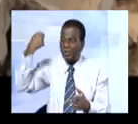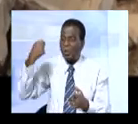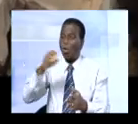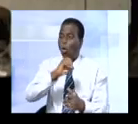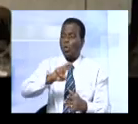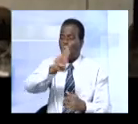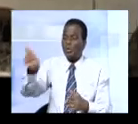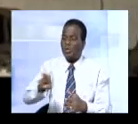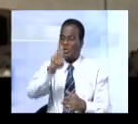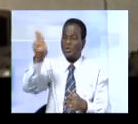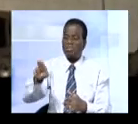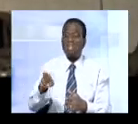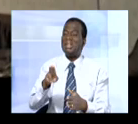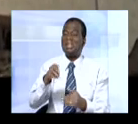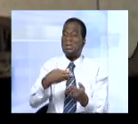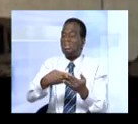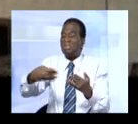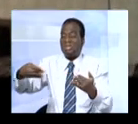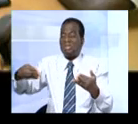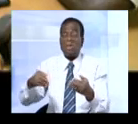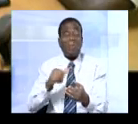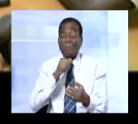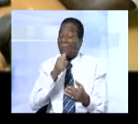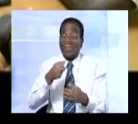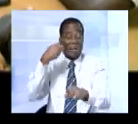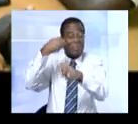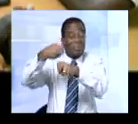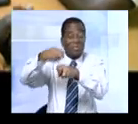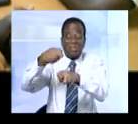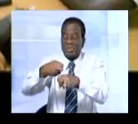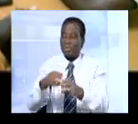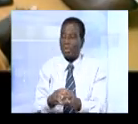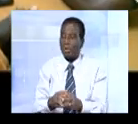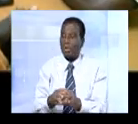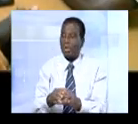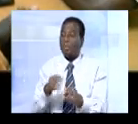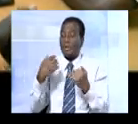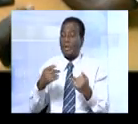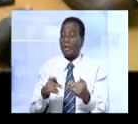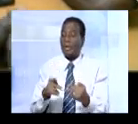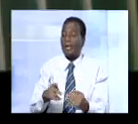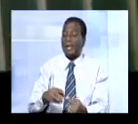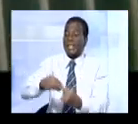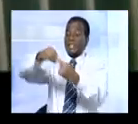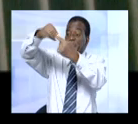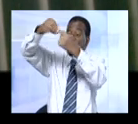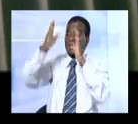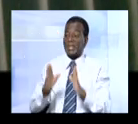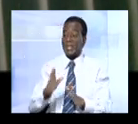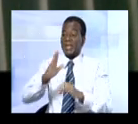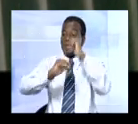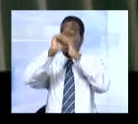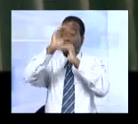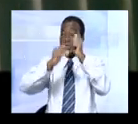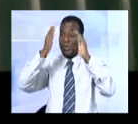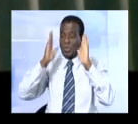série d'effondrements, les raisons ne sont toujours pas élucidées. Des professionnels membres de la Centrale syndicale nationale des